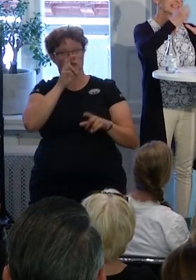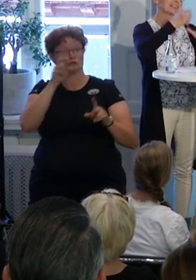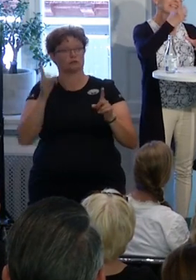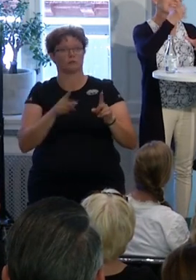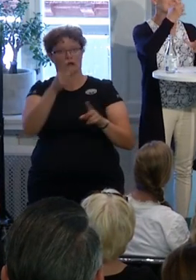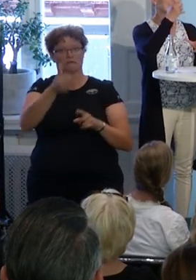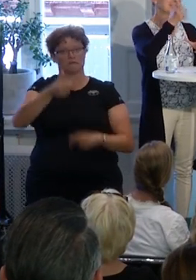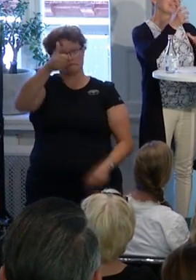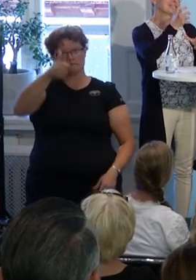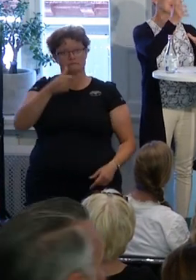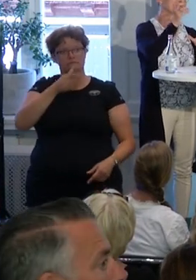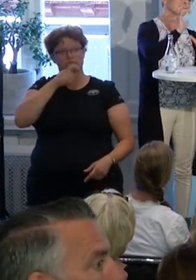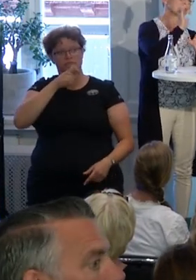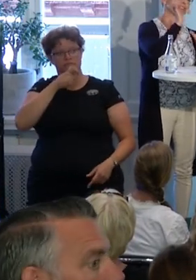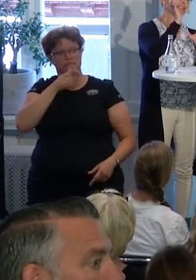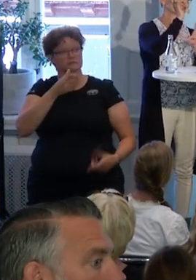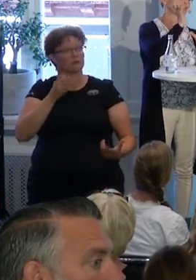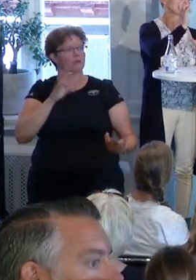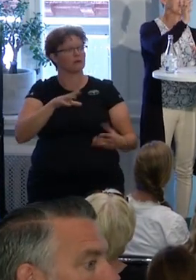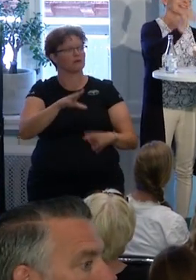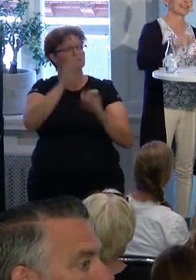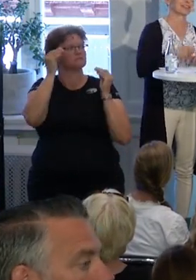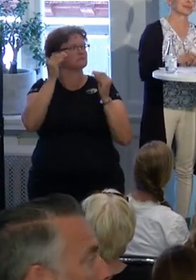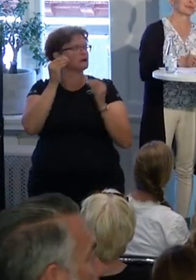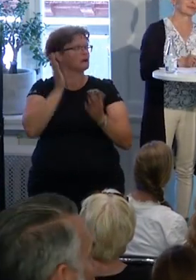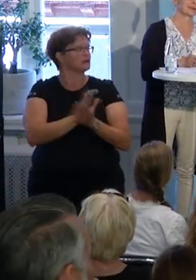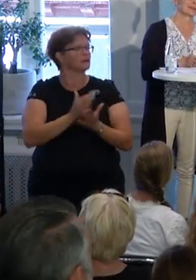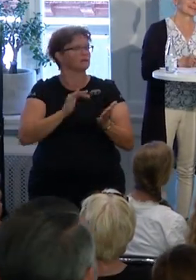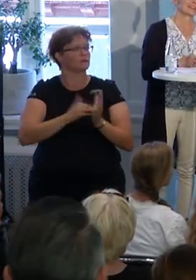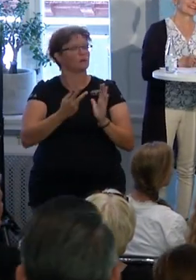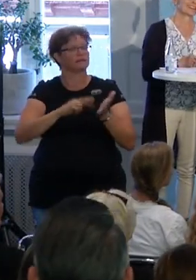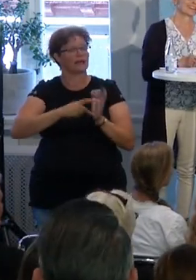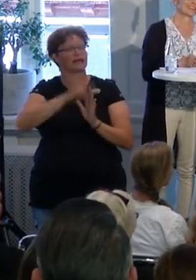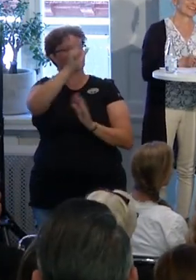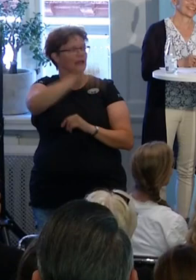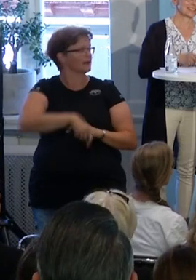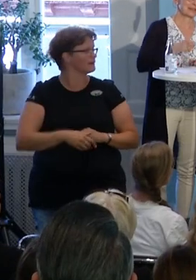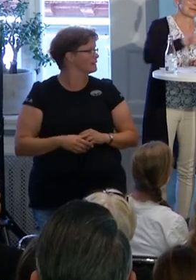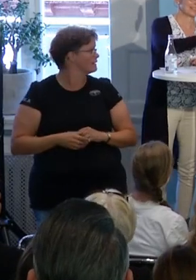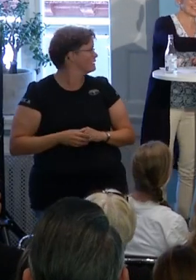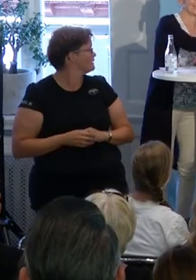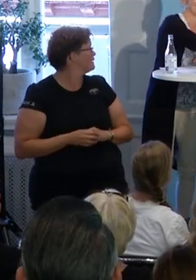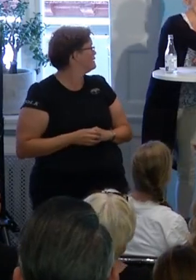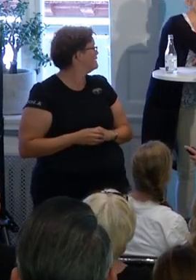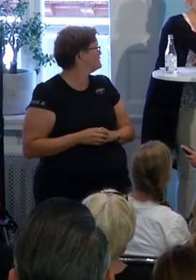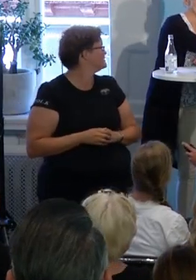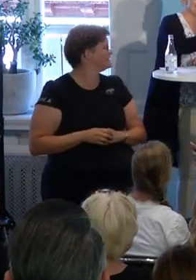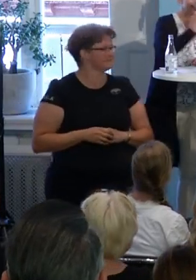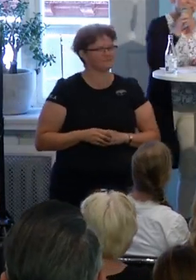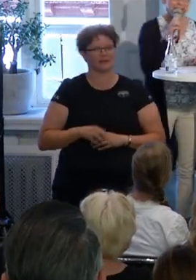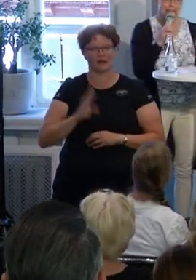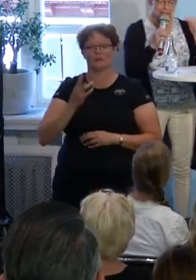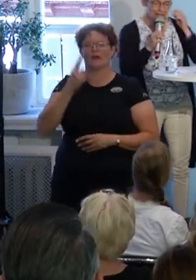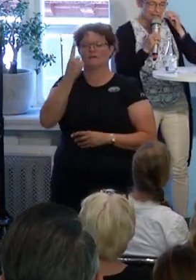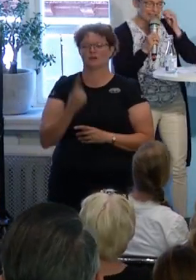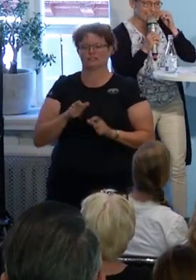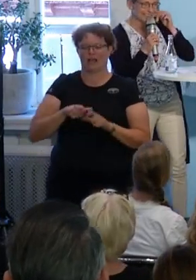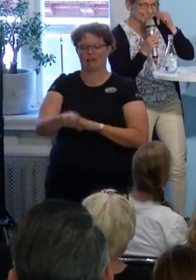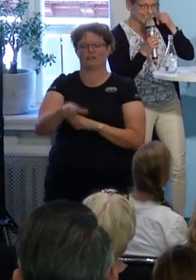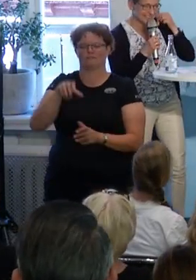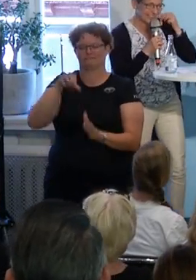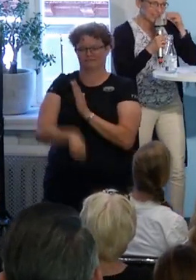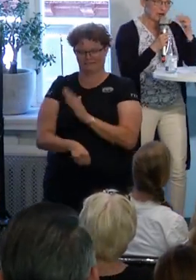han tecknar en handmick om jag läser tekniken rätt där bakom. Okej. Okay. Okej, okay. Där gick den första kanalen.